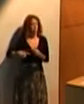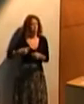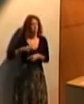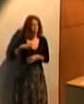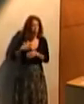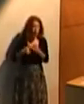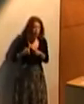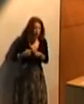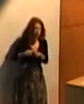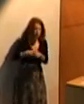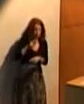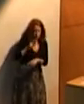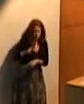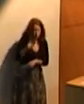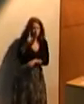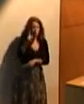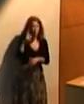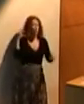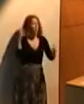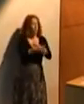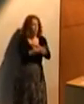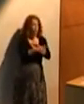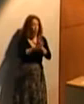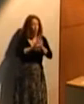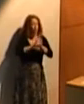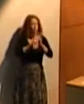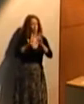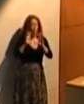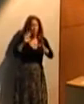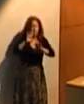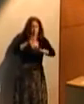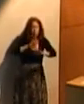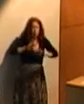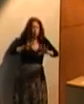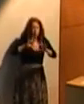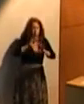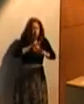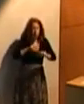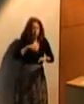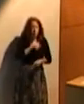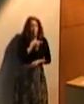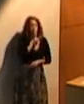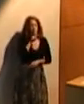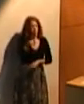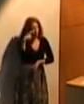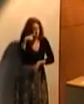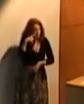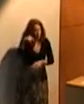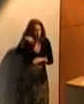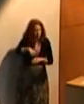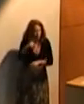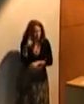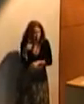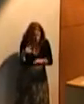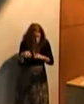voit que l'eau se brouillent un petit peu donc on va regarder ce qu'il ya dans l'eau et quand on vous regarde ce qu'il ya dans l'eau on